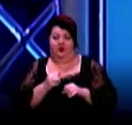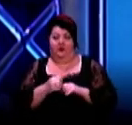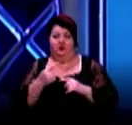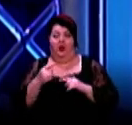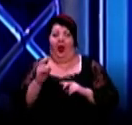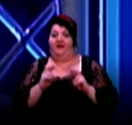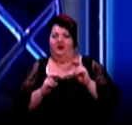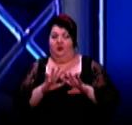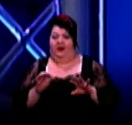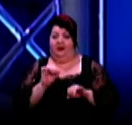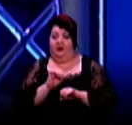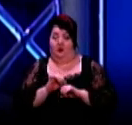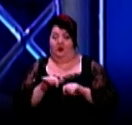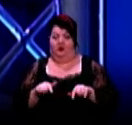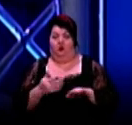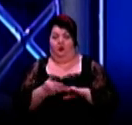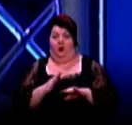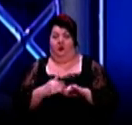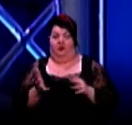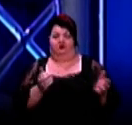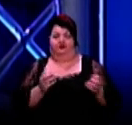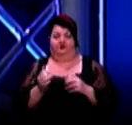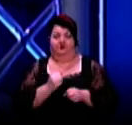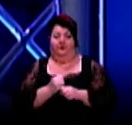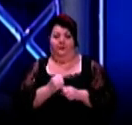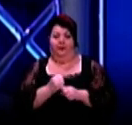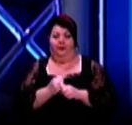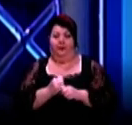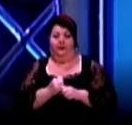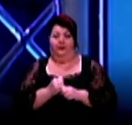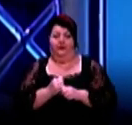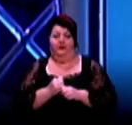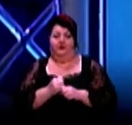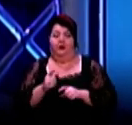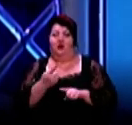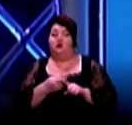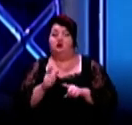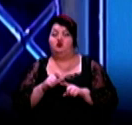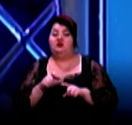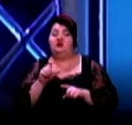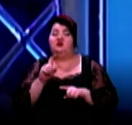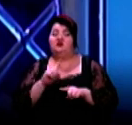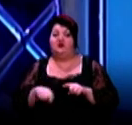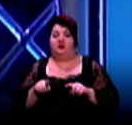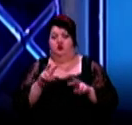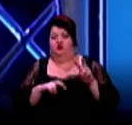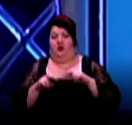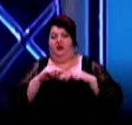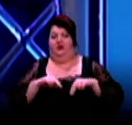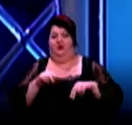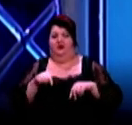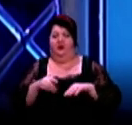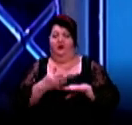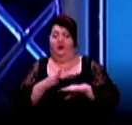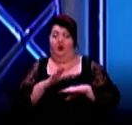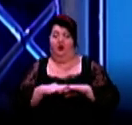не зупинилося. Це харчова продукція наша. Вони змушені були дуже швидко шукати працівників в Полтаві.